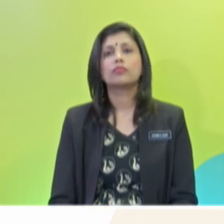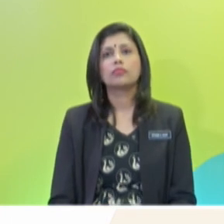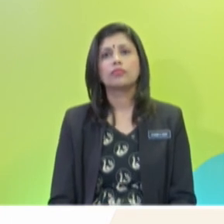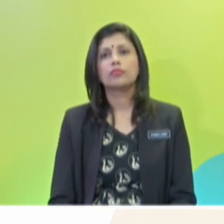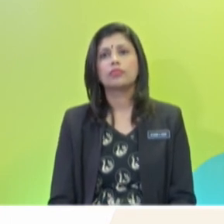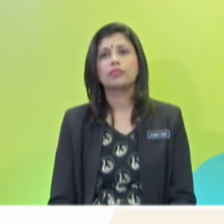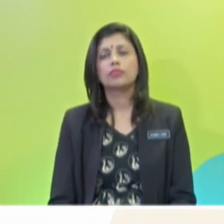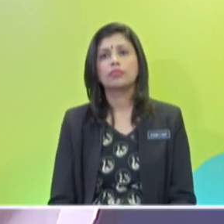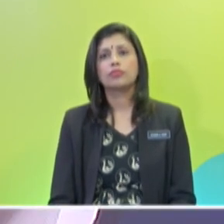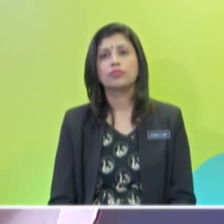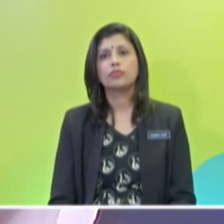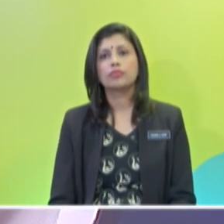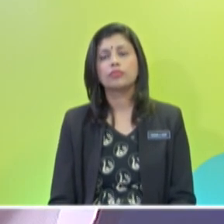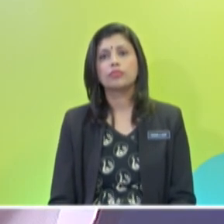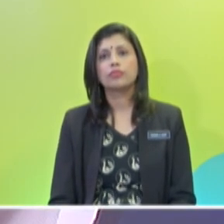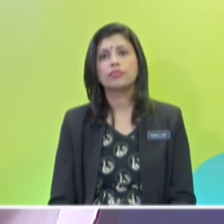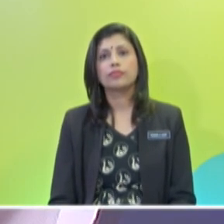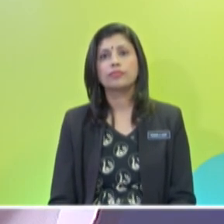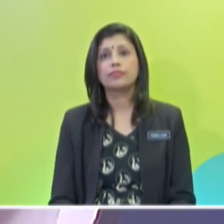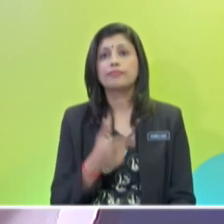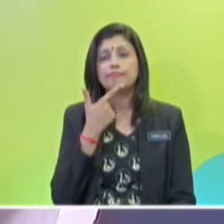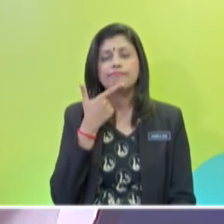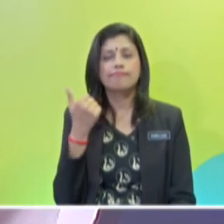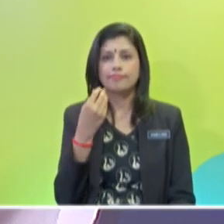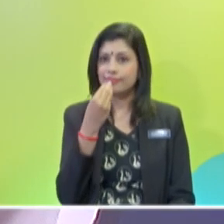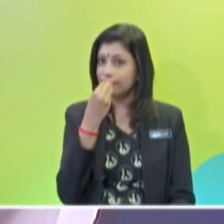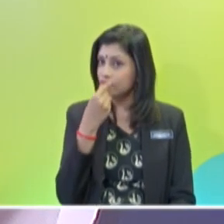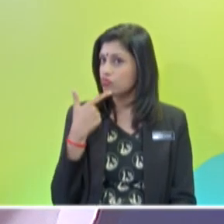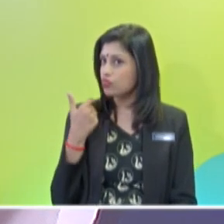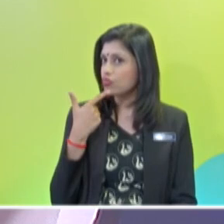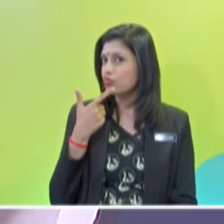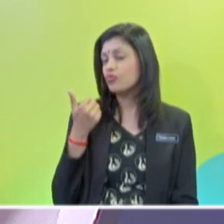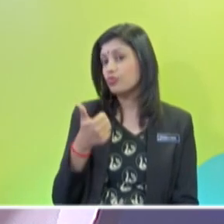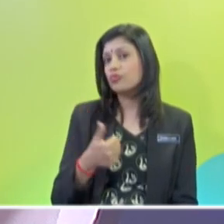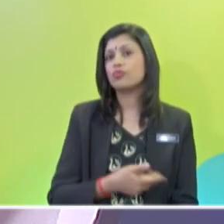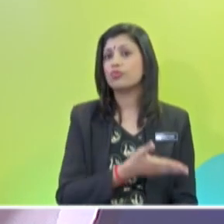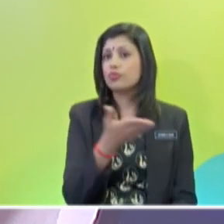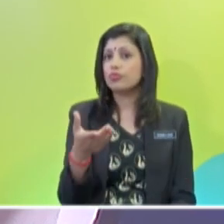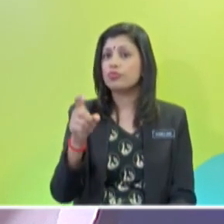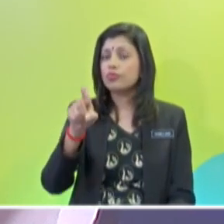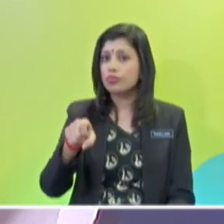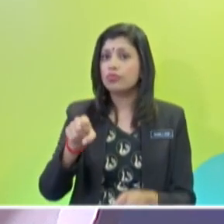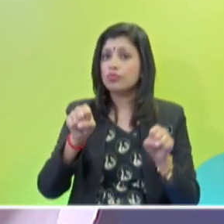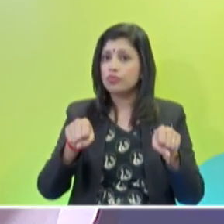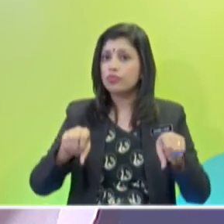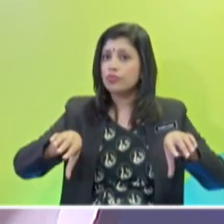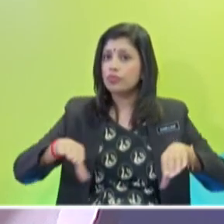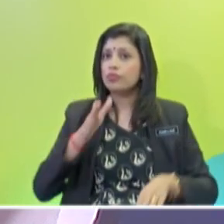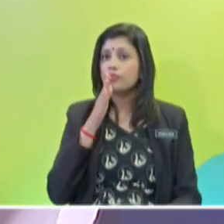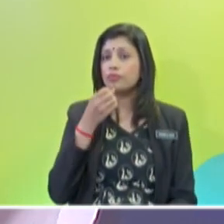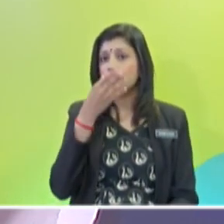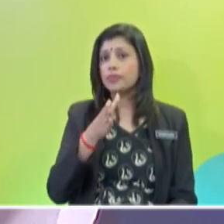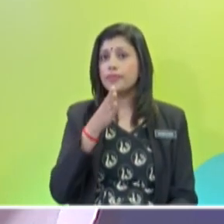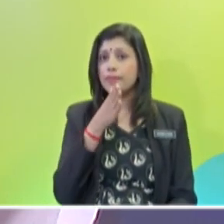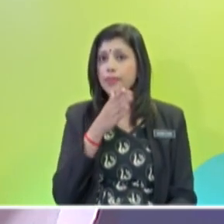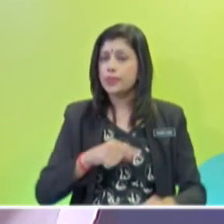Dan pasti yang paling best, dia sedap dimakan. Murid-murid boleh cuba minta mak goreng ke, rebus